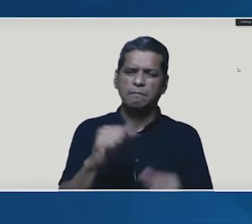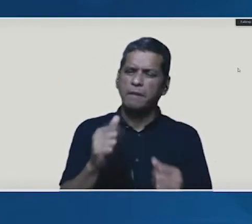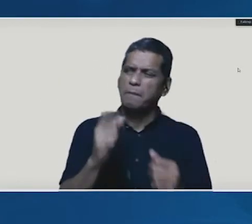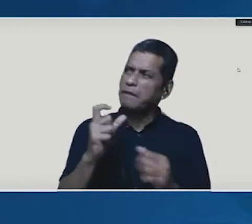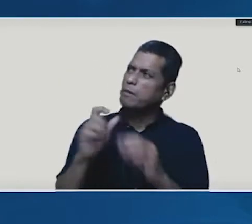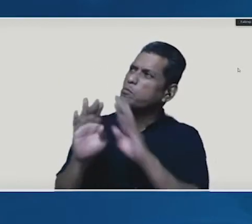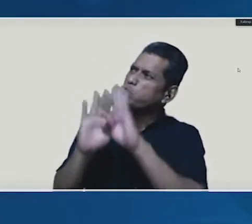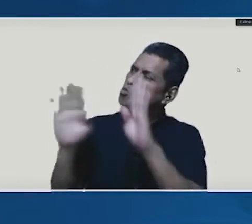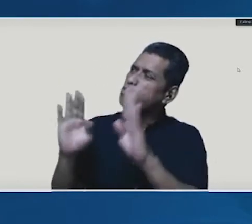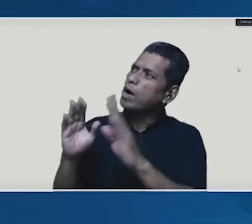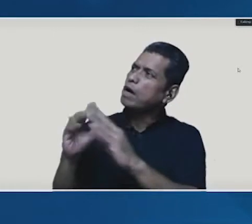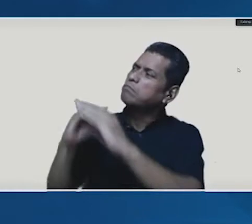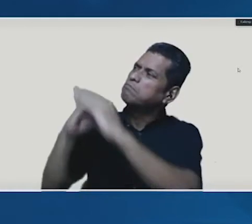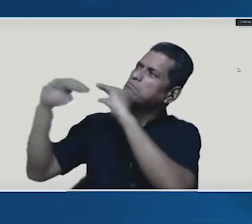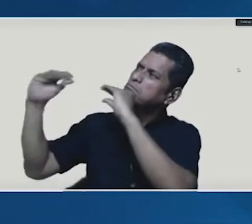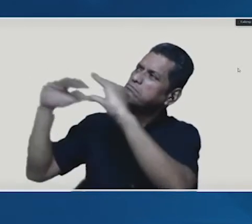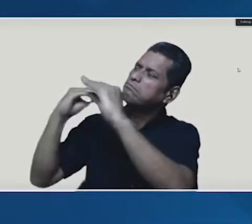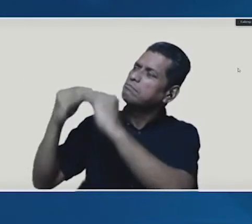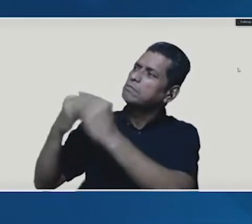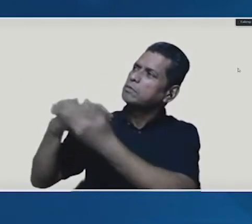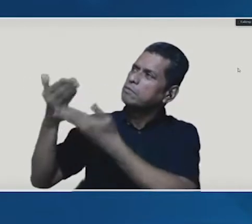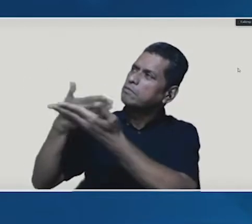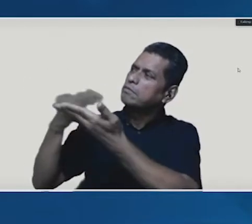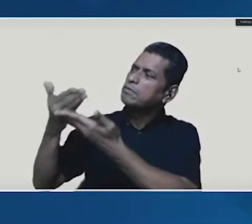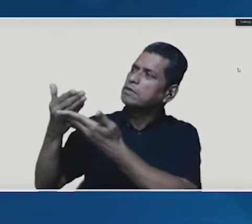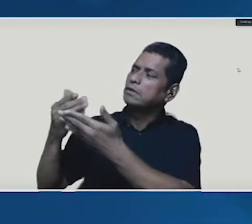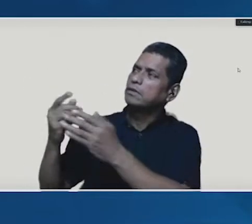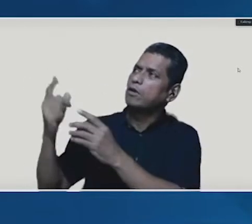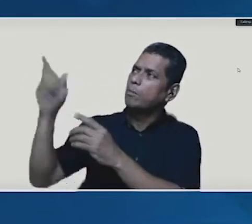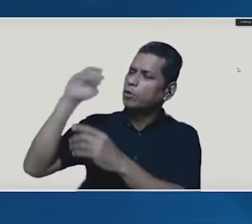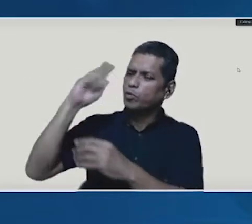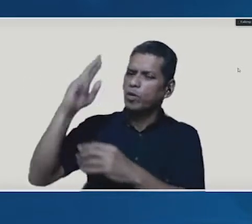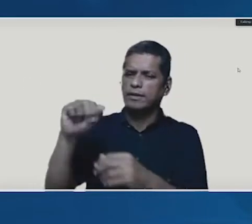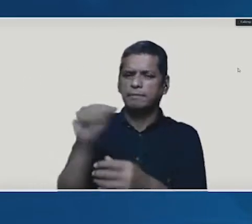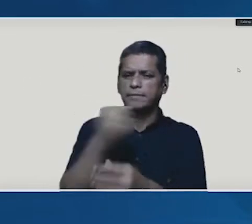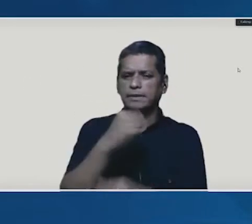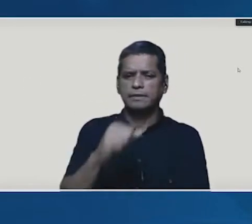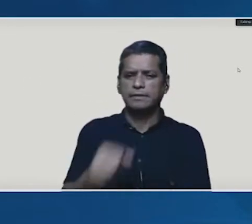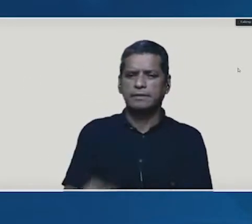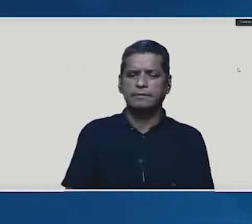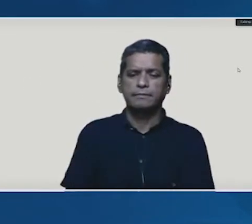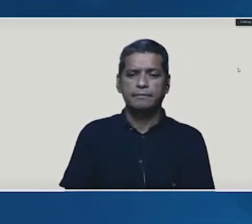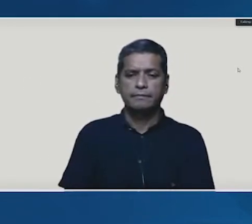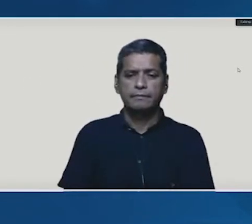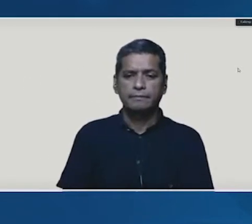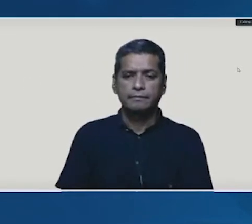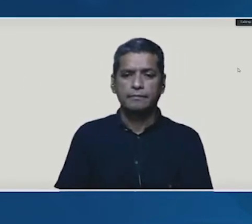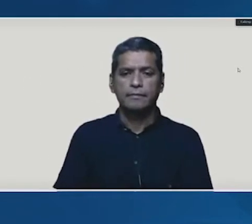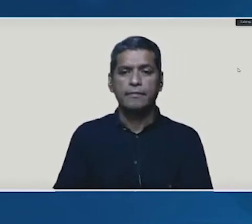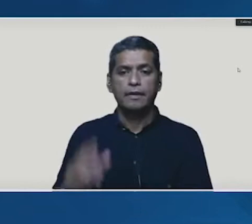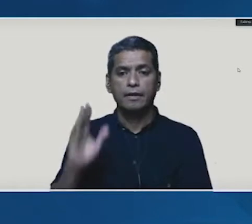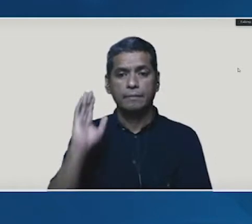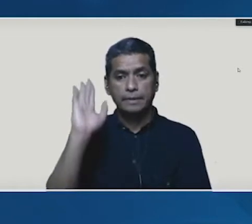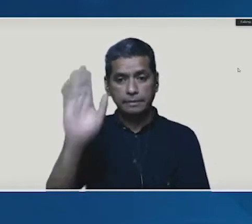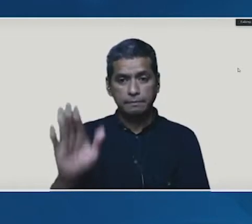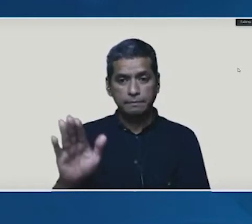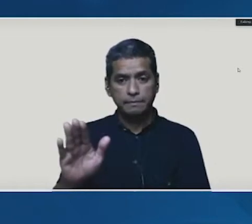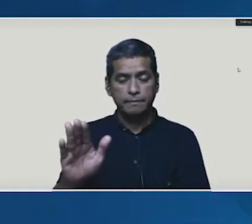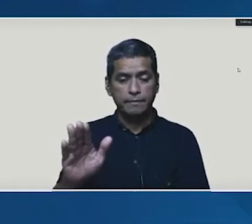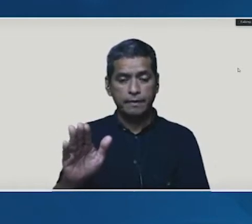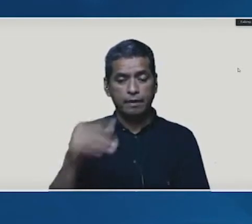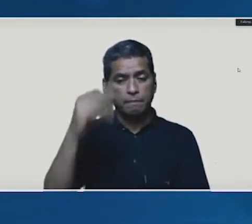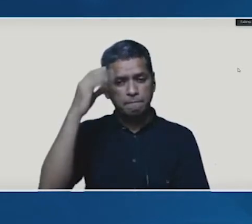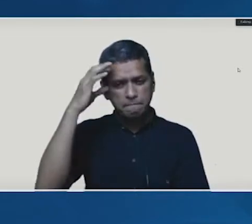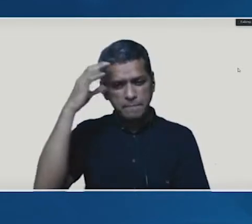pelajaran ini yang kedua Mengapa mimpi ini penting bagi kita di zaman sekarang yang pertama oleh kanan mimpi ini